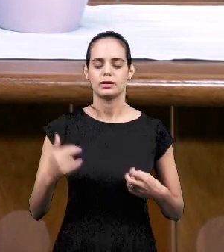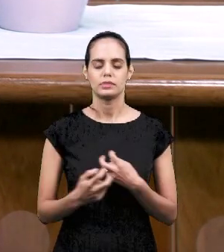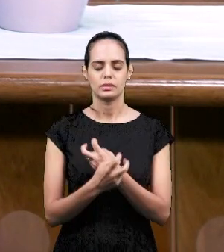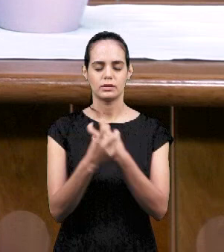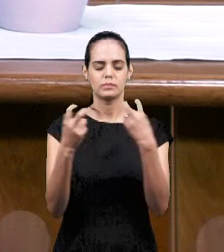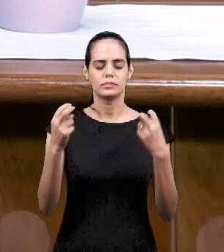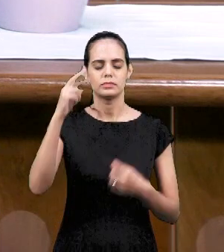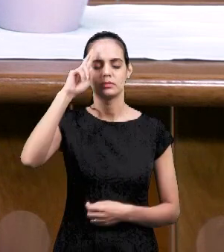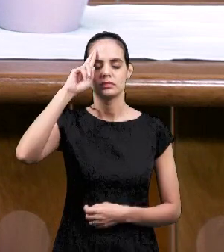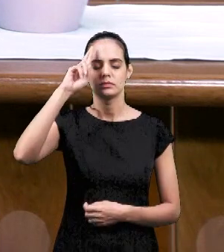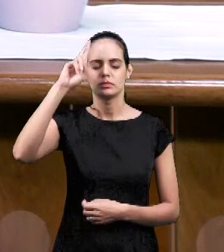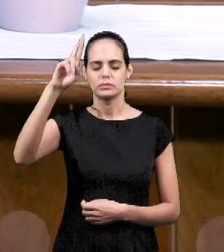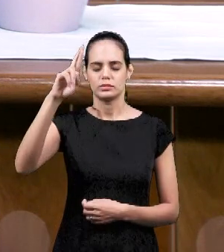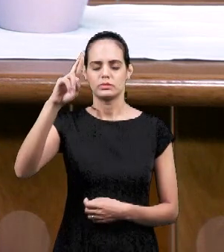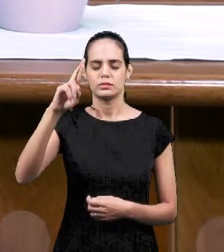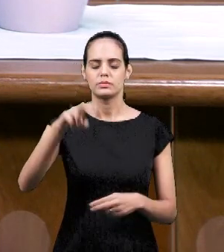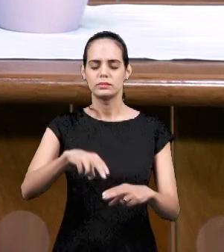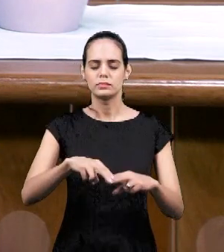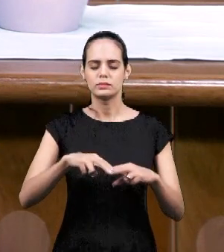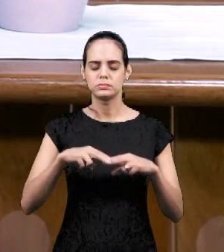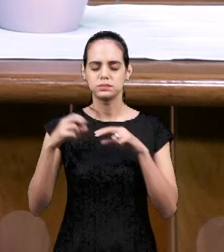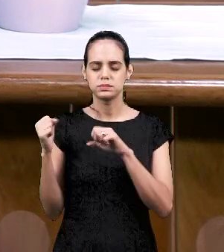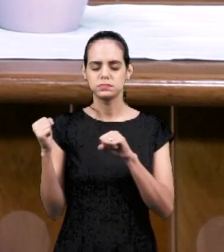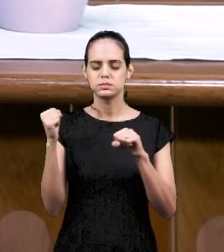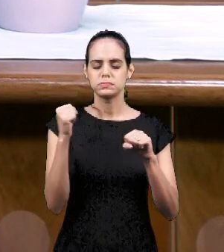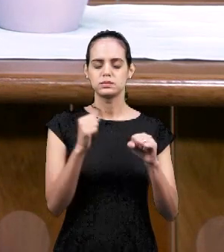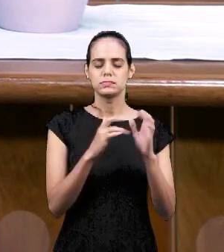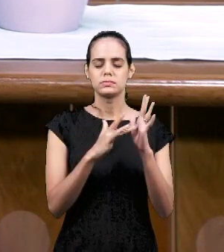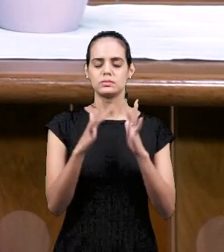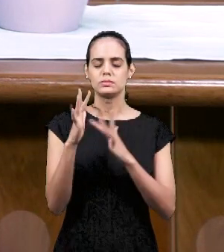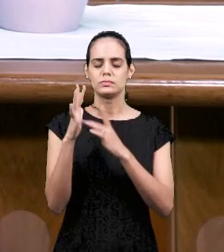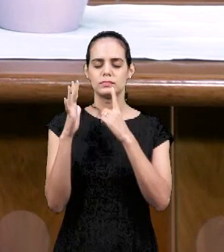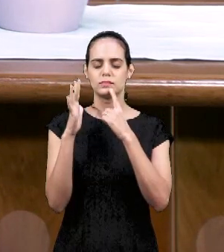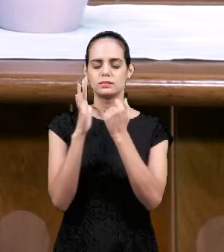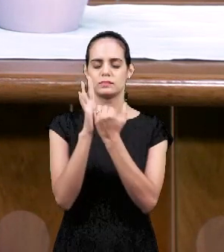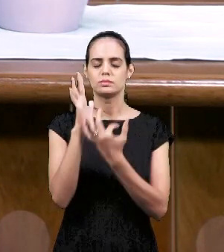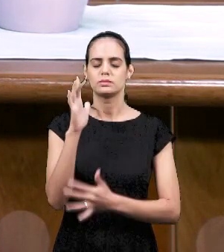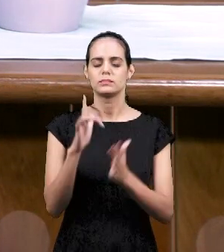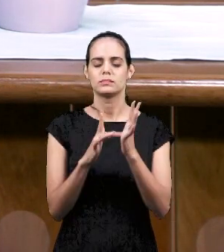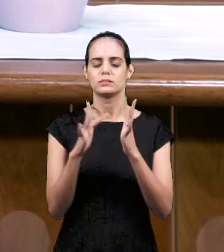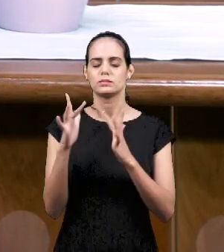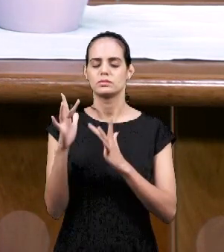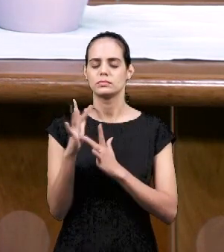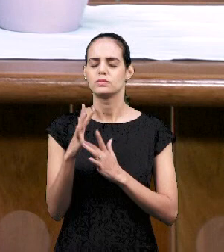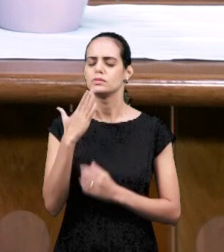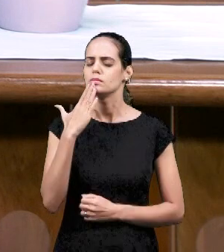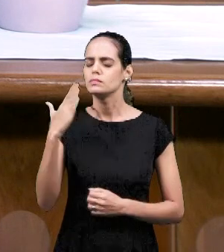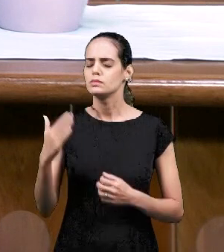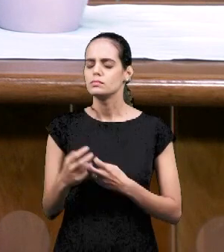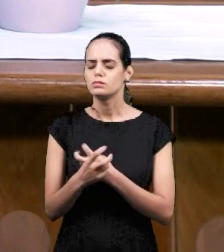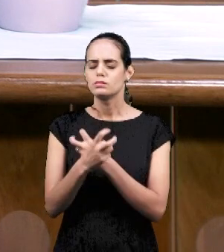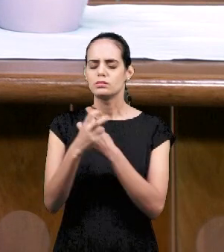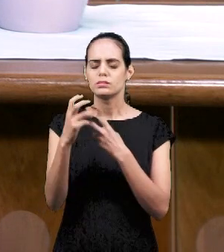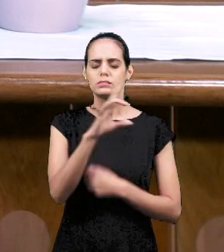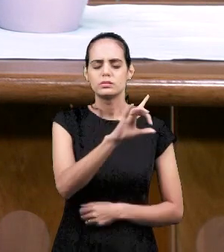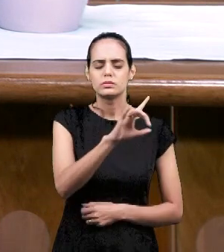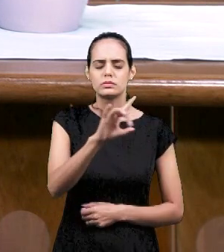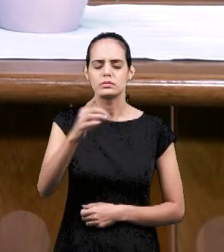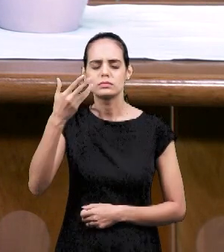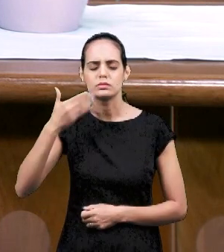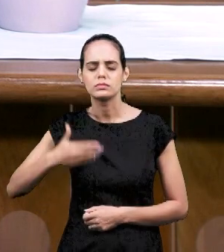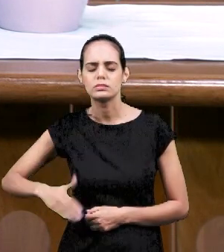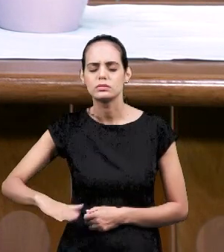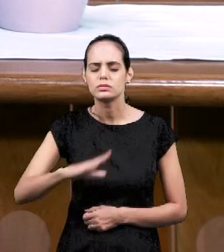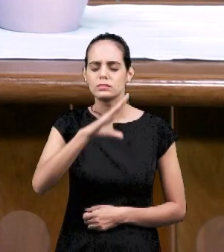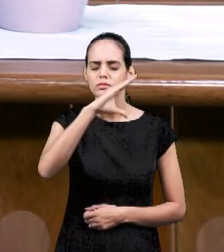Seigneur notre Dieu et Père, nous prions à toi par le pouvoir du sang du Seigneur Jésus. Nous supplions la bénédiction en faveur de